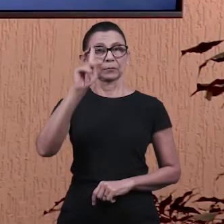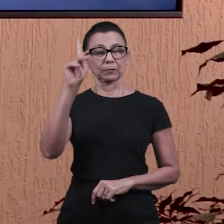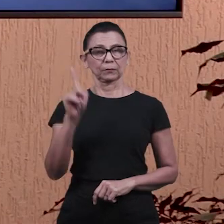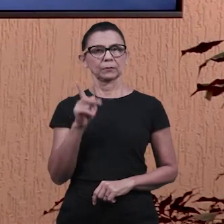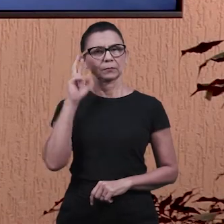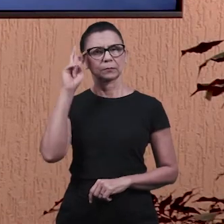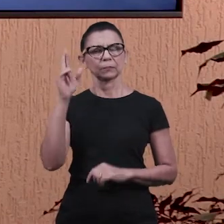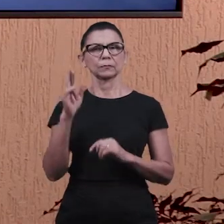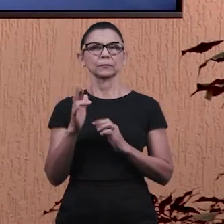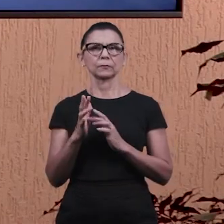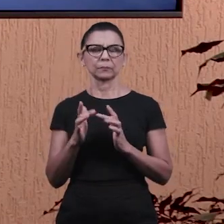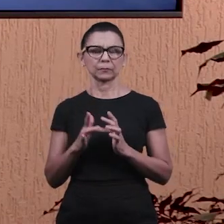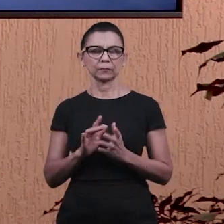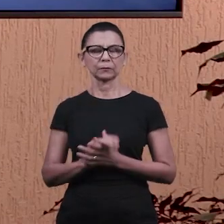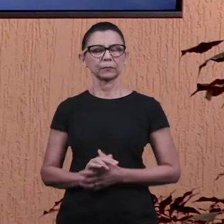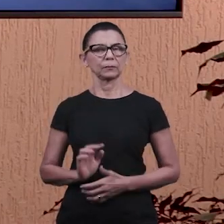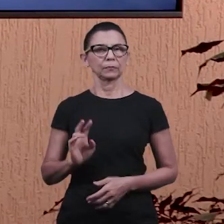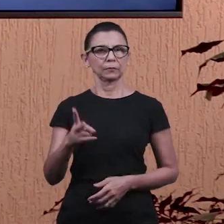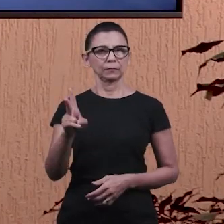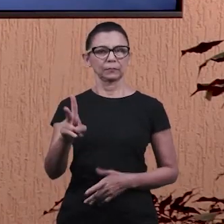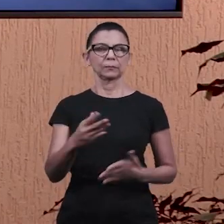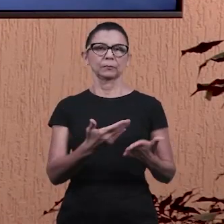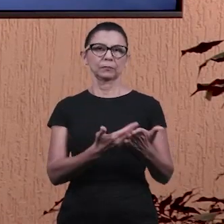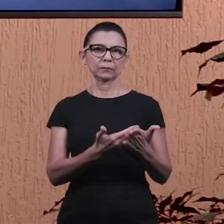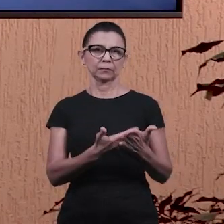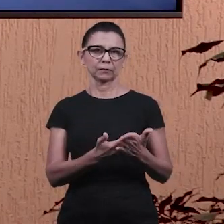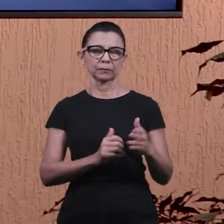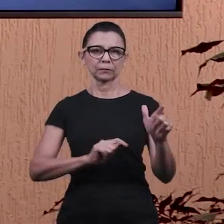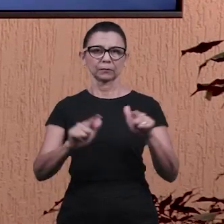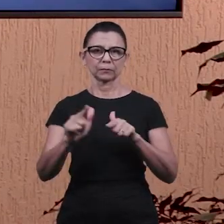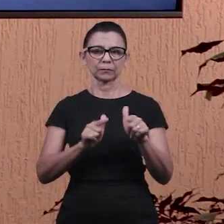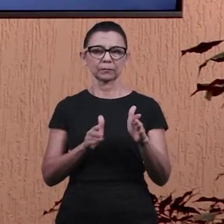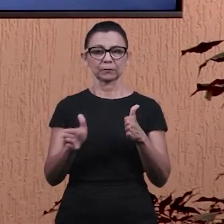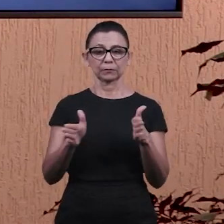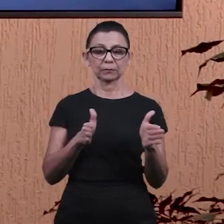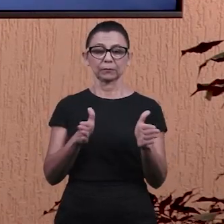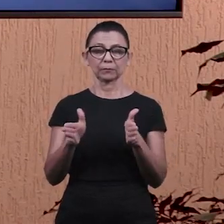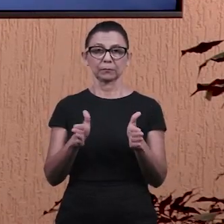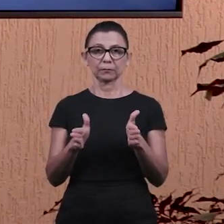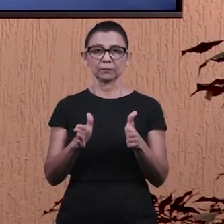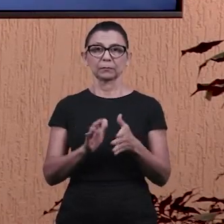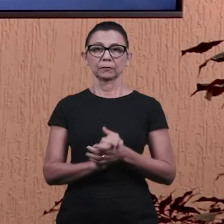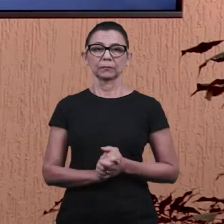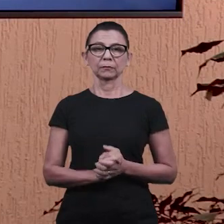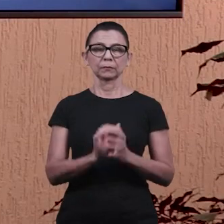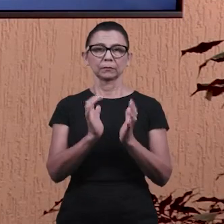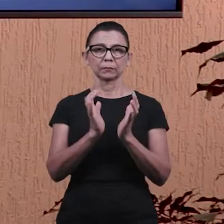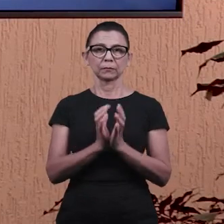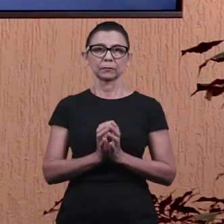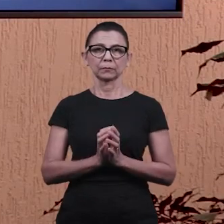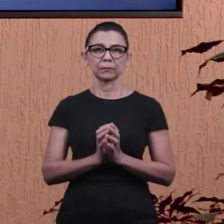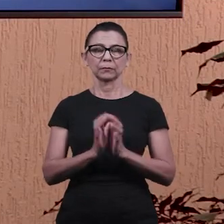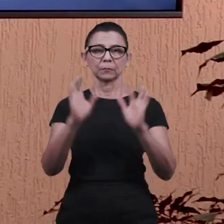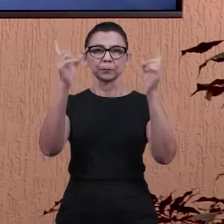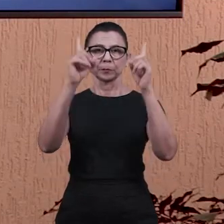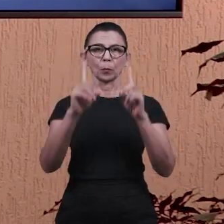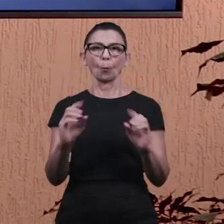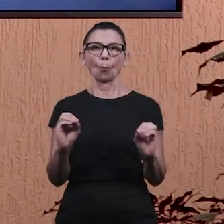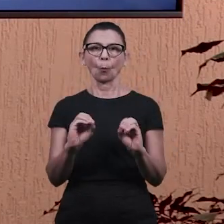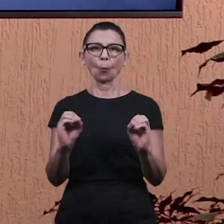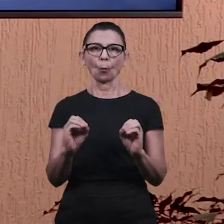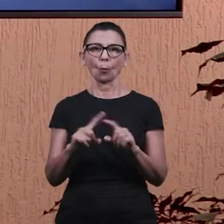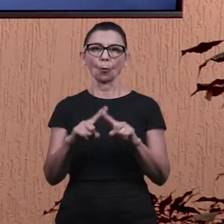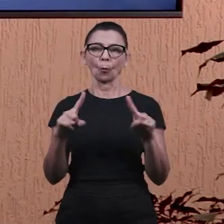La paix du Seigneur, mes frères. Continuons nos études sur le travail d'accessibilité pour le groupe qui n'a pas